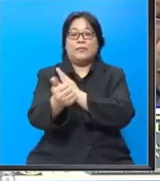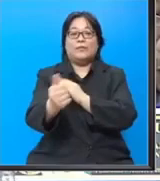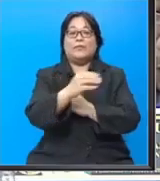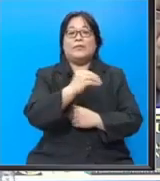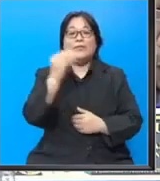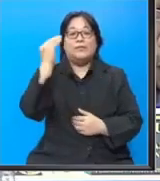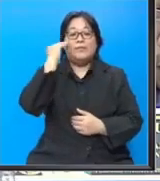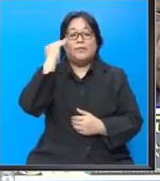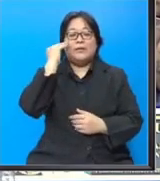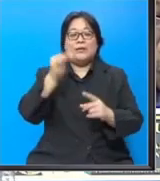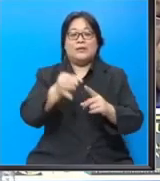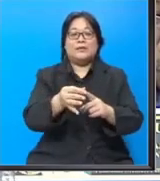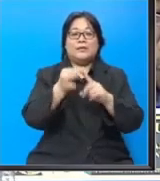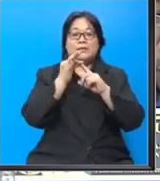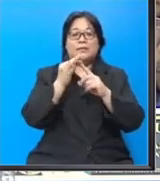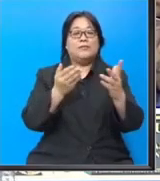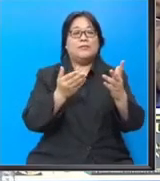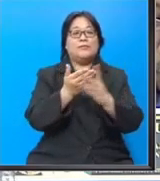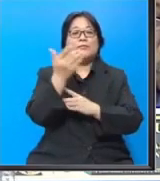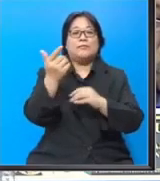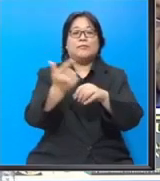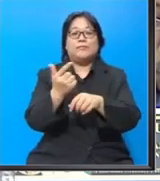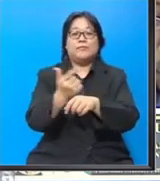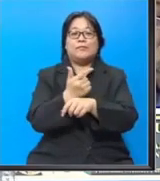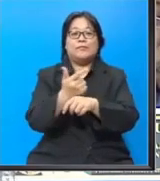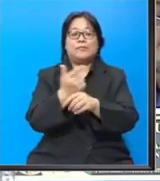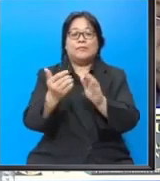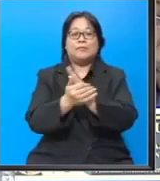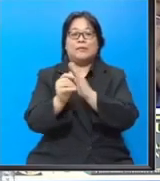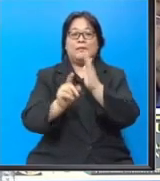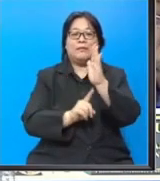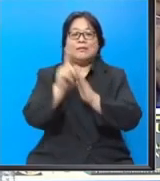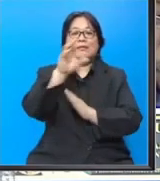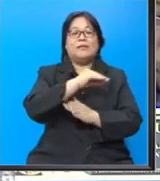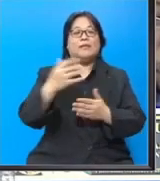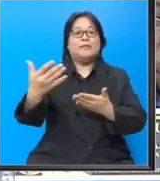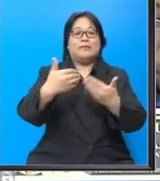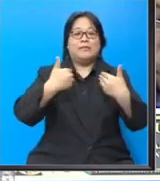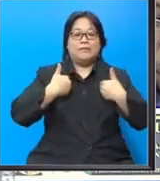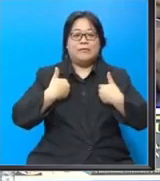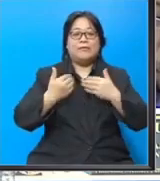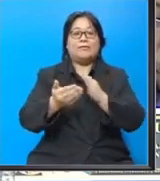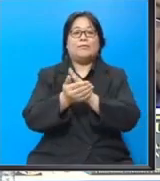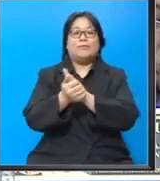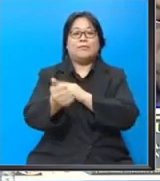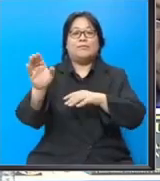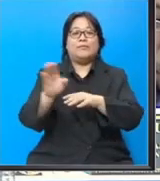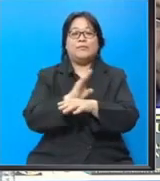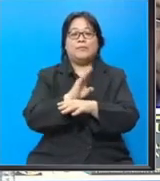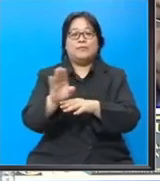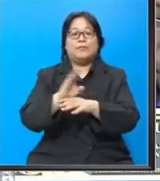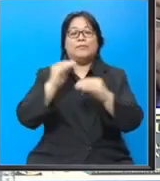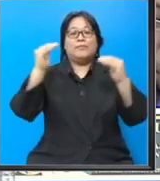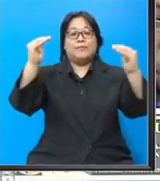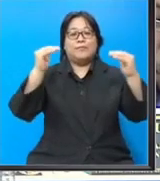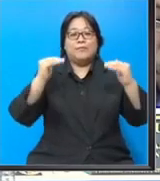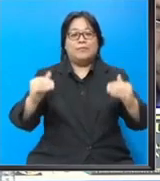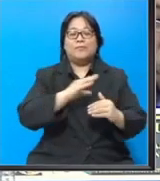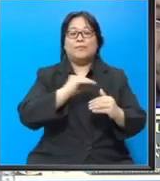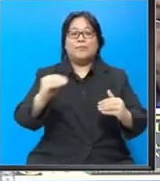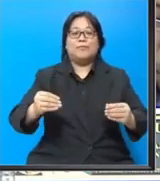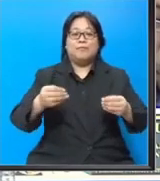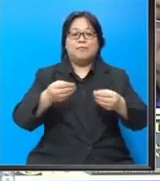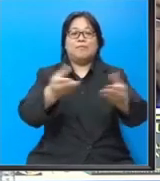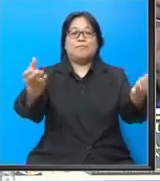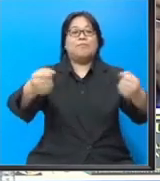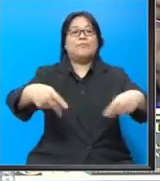dan pengetahuan khusus melalui latihan berkelahiran tinggi dan memperoleh kemahiran keusahawanan seterusnya meningkatkan